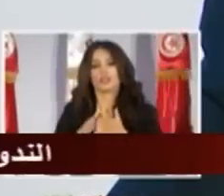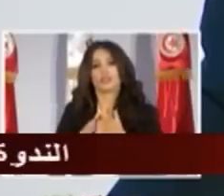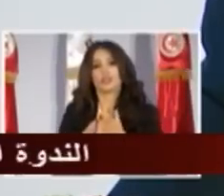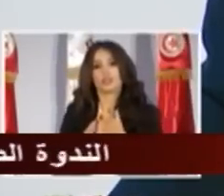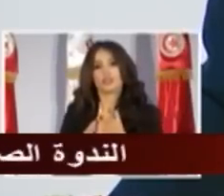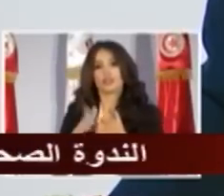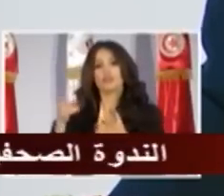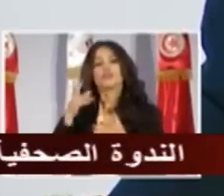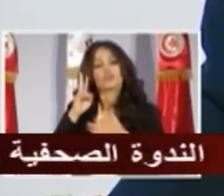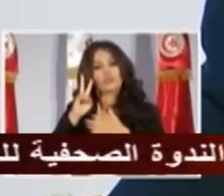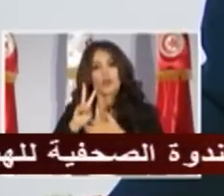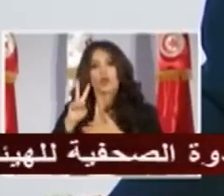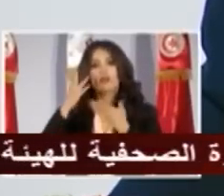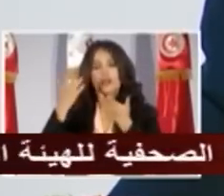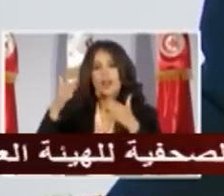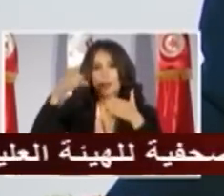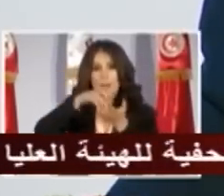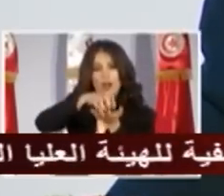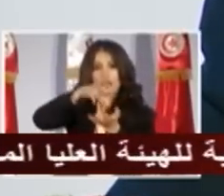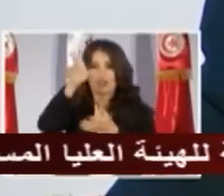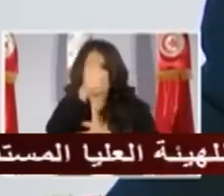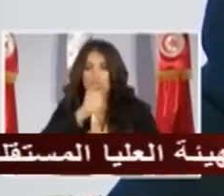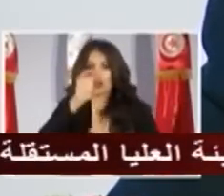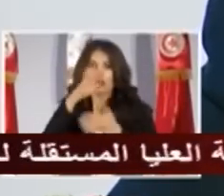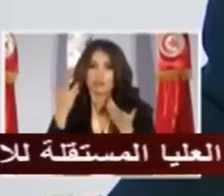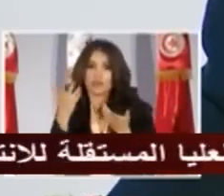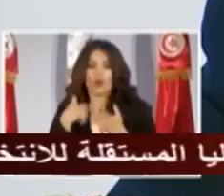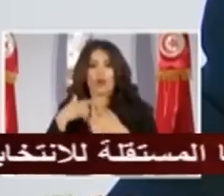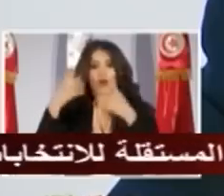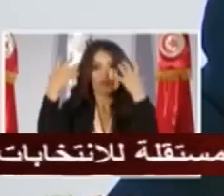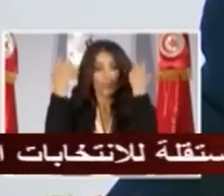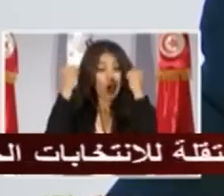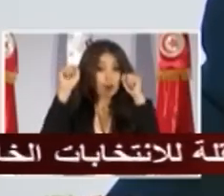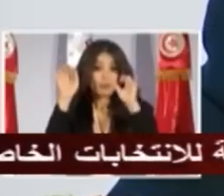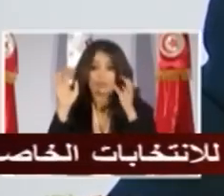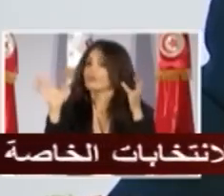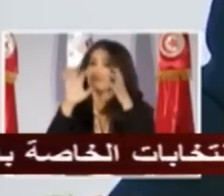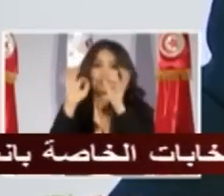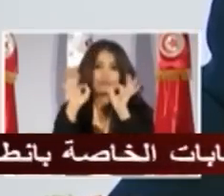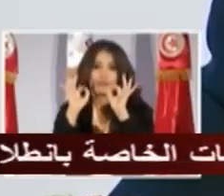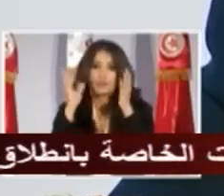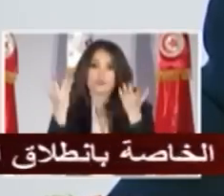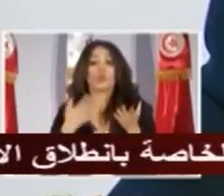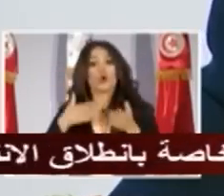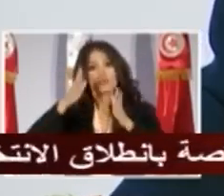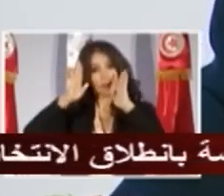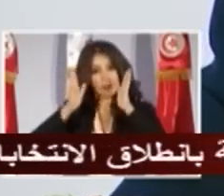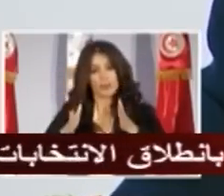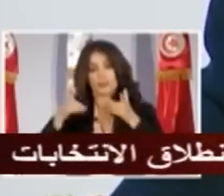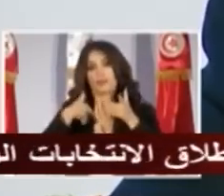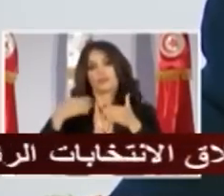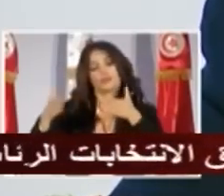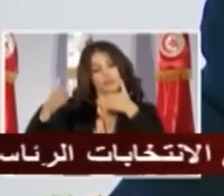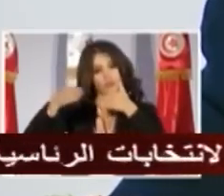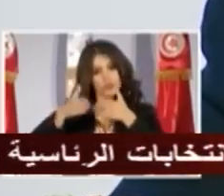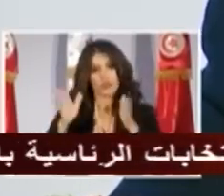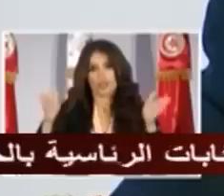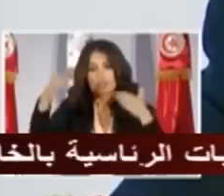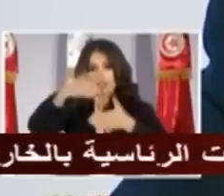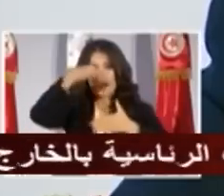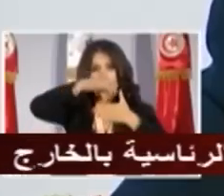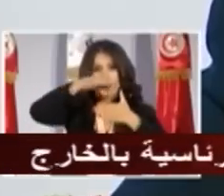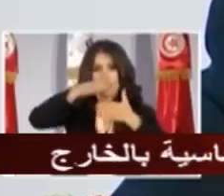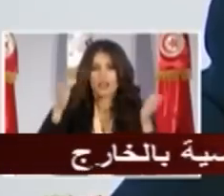لانه لم يعد لنا فيها بعثه دبلوماسيه كان القرار انه يتم الان على اه مكتب سيدني